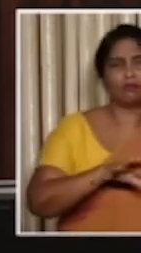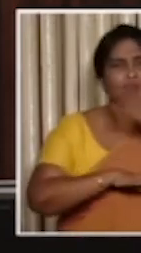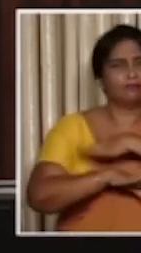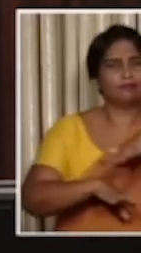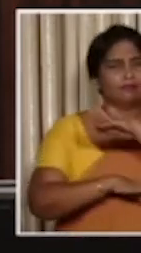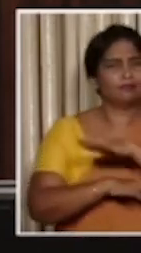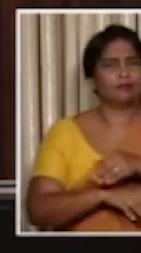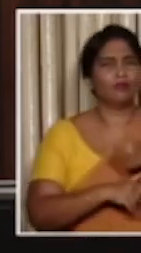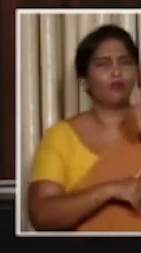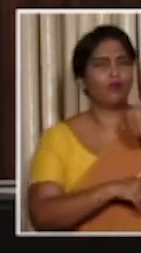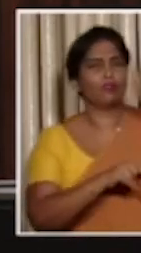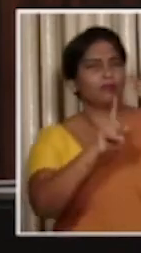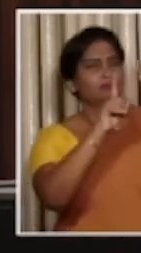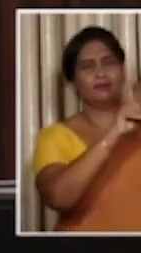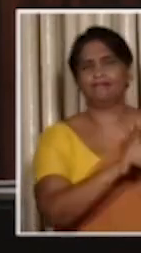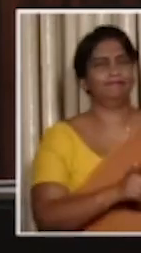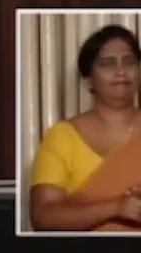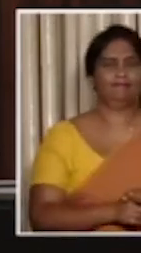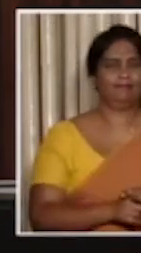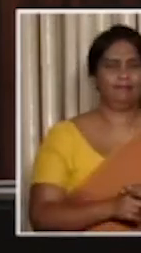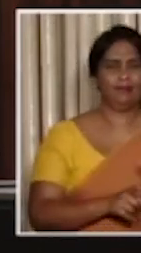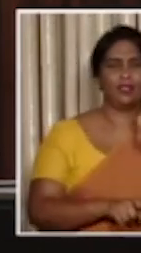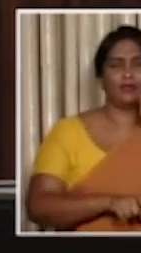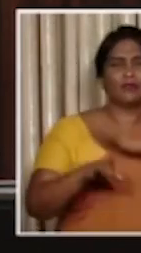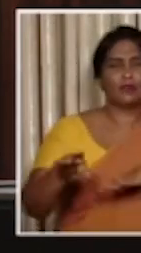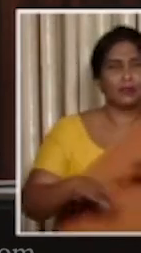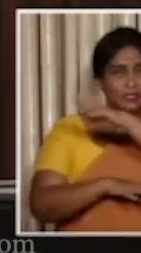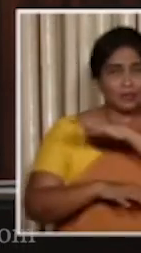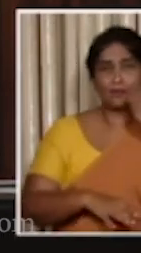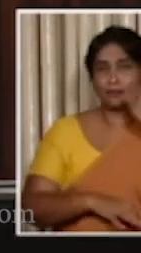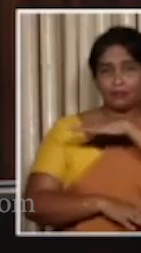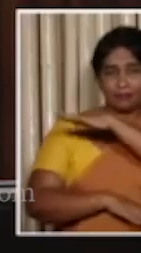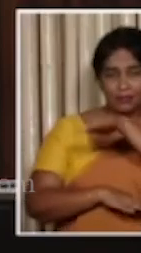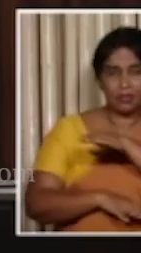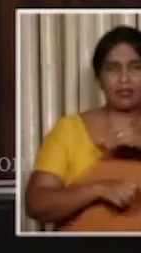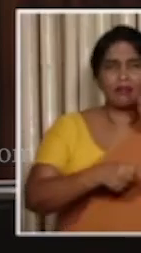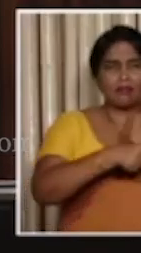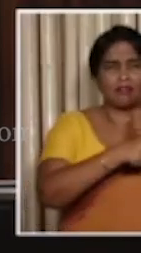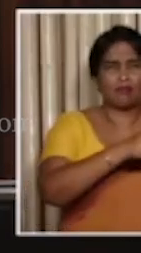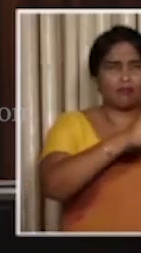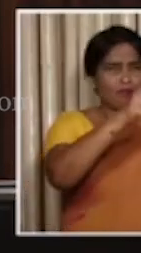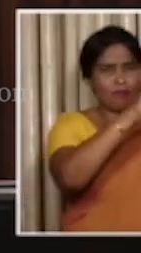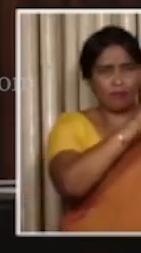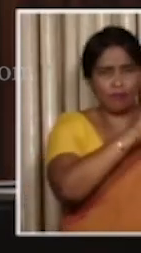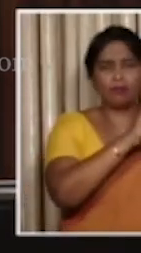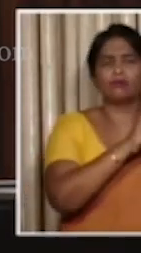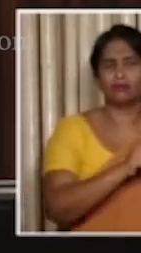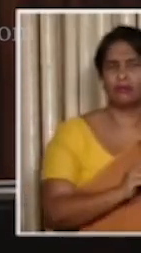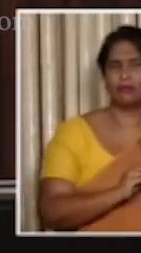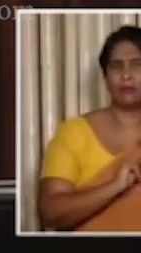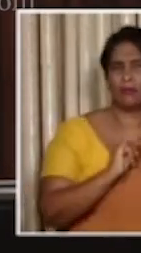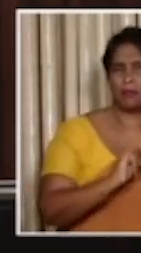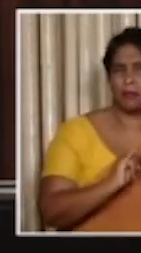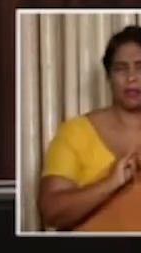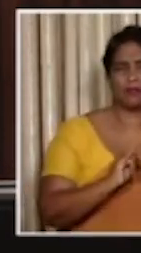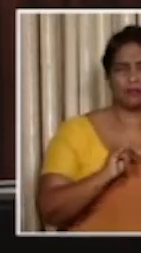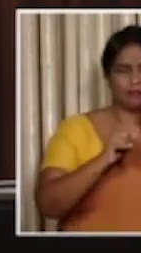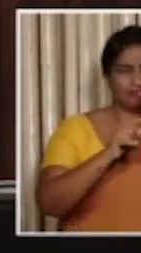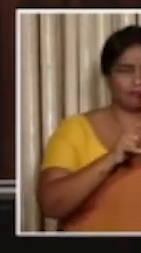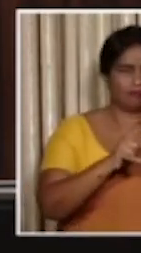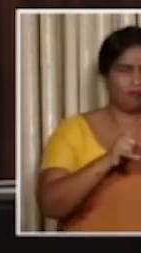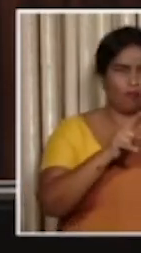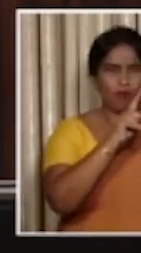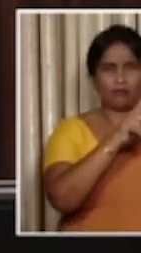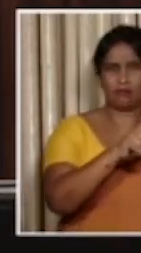තිබෙන යහපත් චිත්‍රයක් නොවේ. පොදු ජනතාව තුළ රාජ්‍ය සේවයේ කෙරෙහි යම් අයහපත් චිත්‍ර විශාල ප්‍රමාණයක්